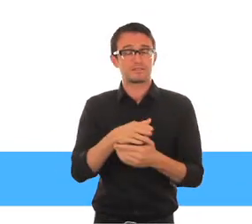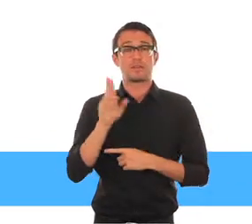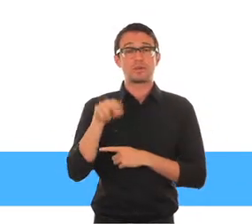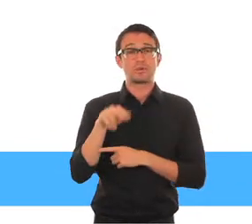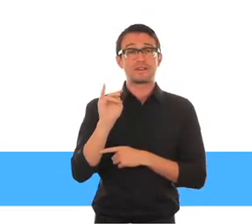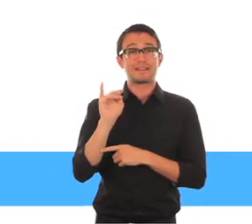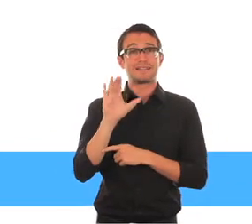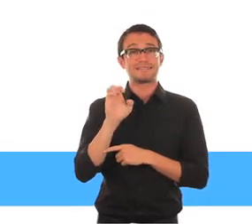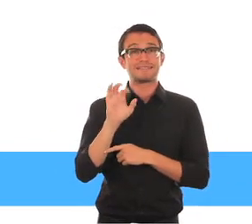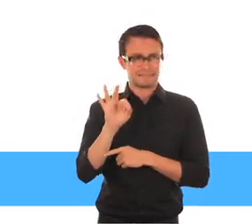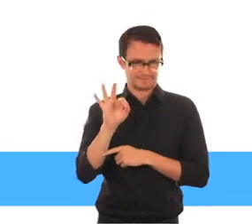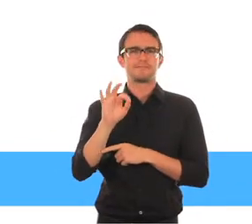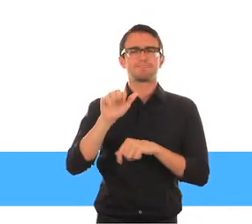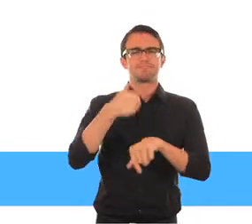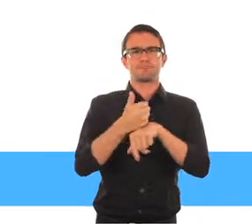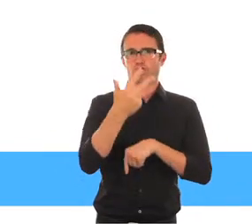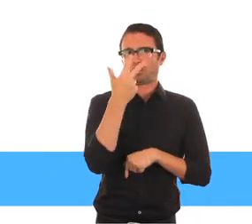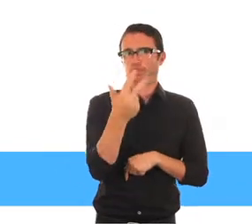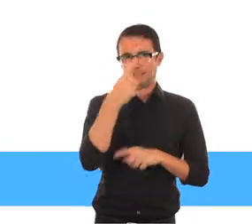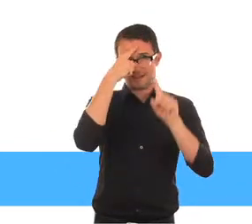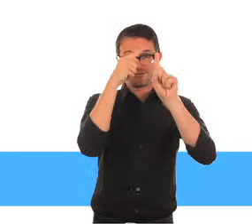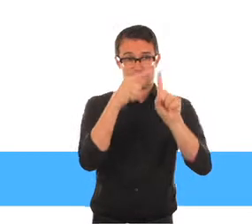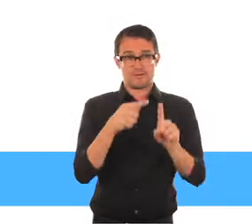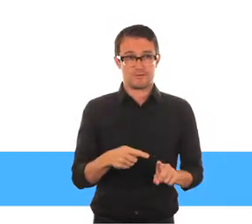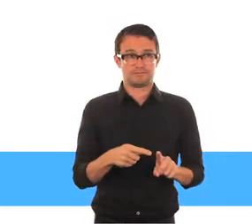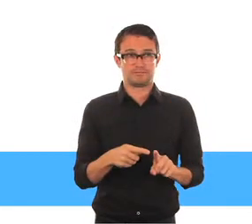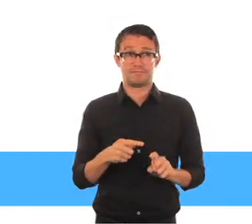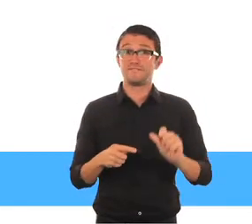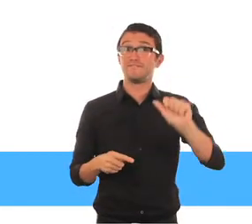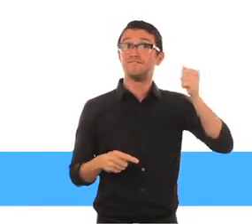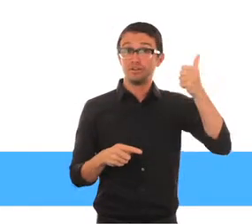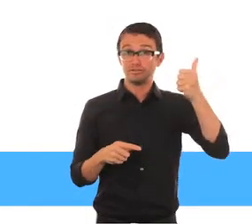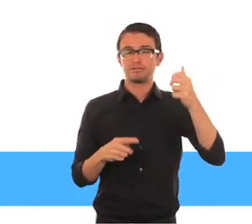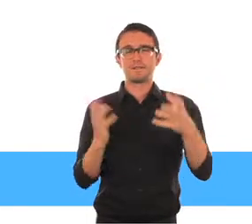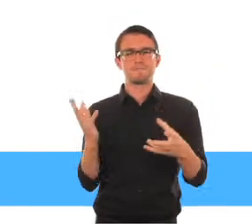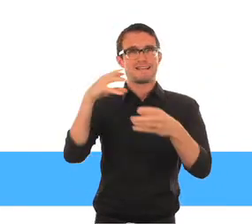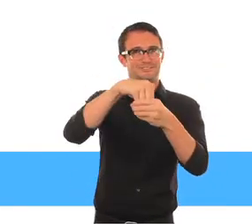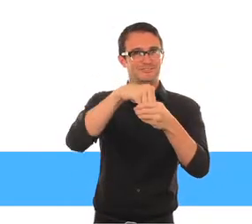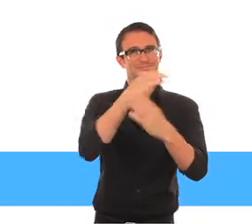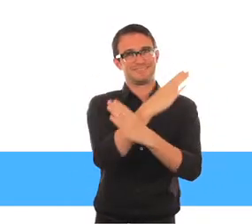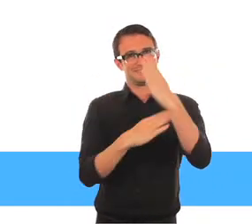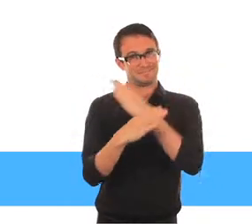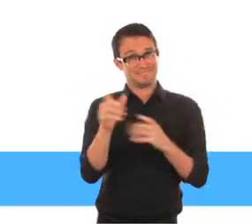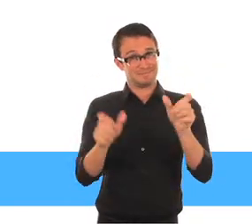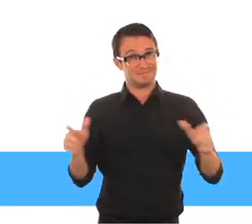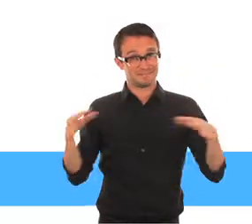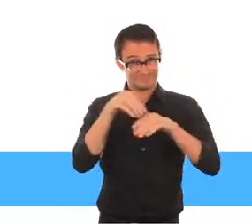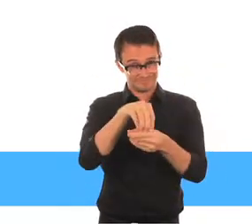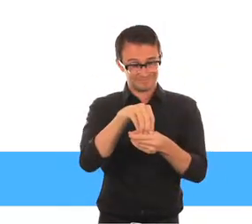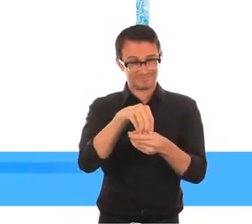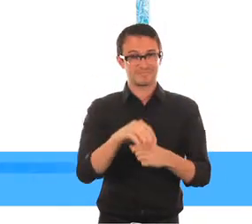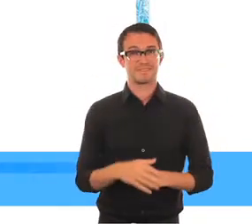et conformément à notre engagement pour l'équité, l'UNICEF a défini 3 buts principaux pour notre travail axé sur l'handicap. 3 buts